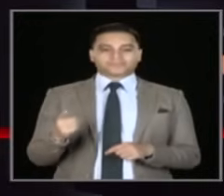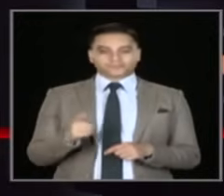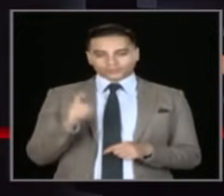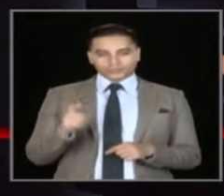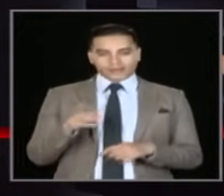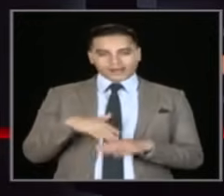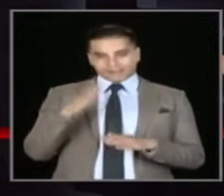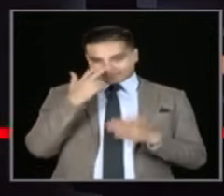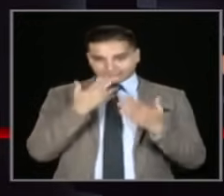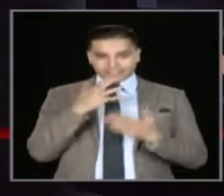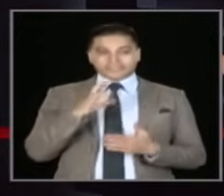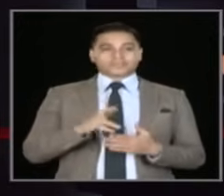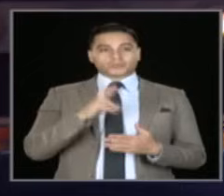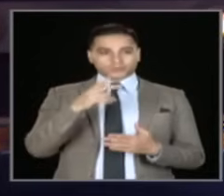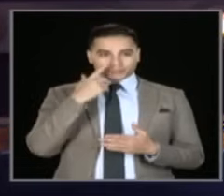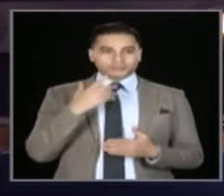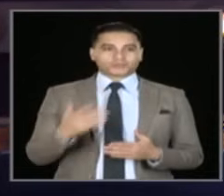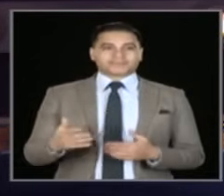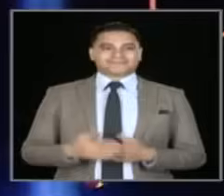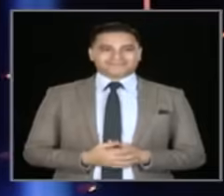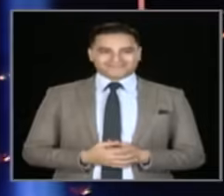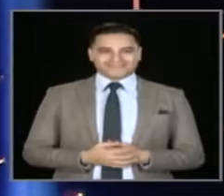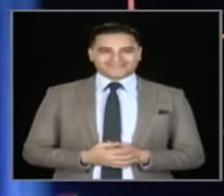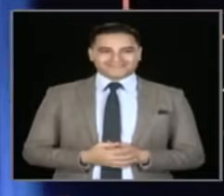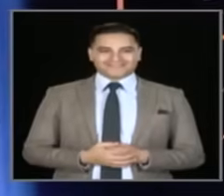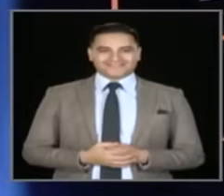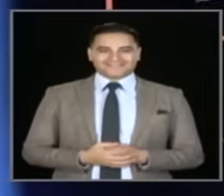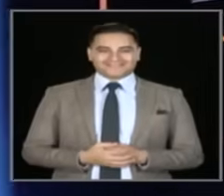سؤال في التاريخ. تاريخ والسؤالهم.